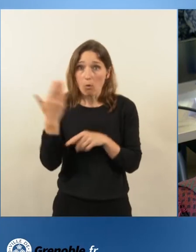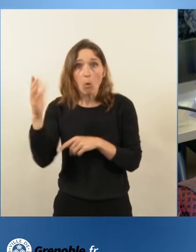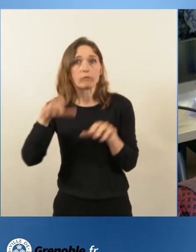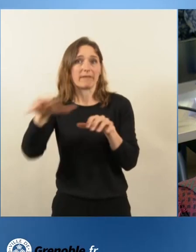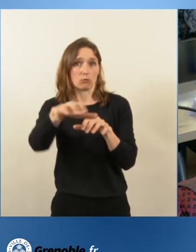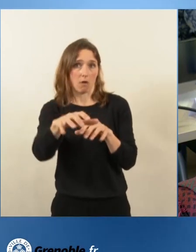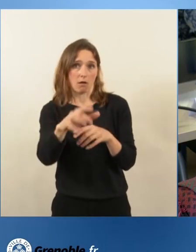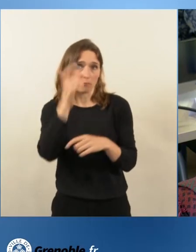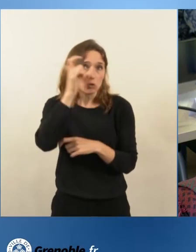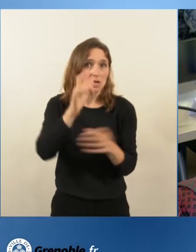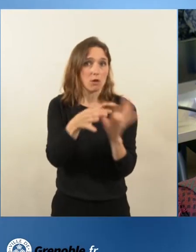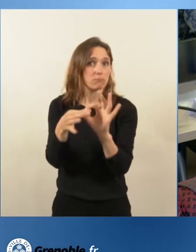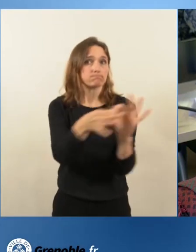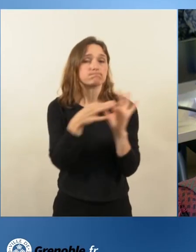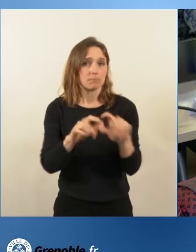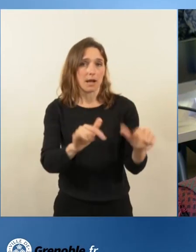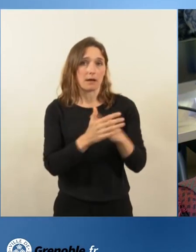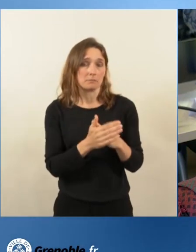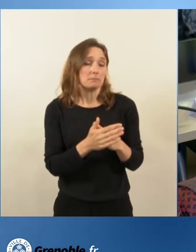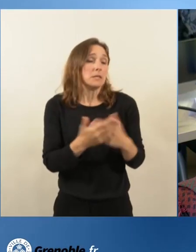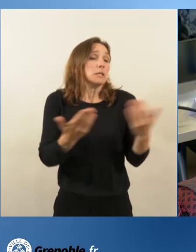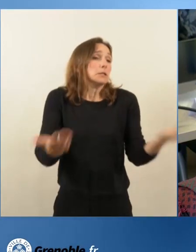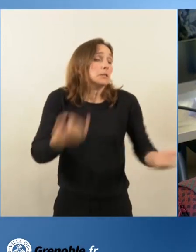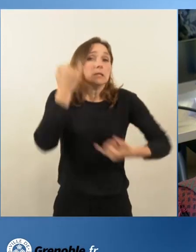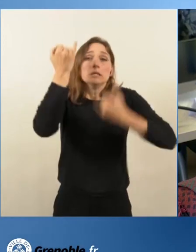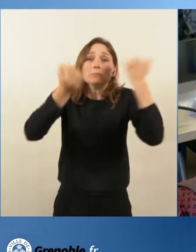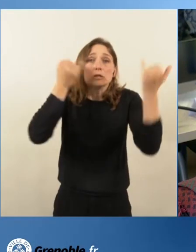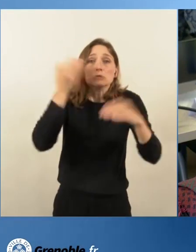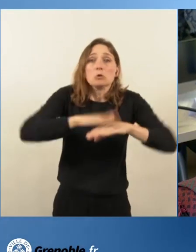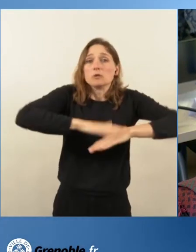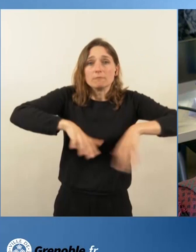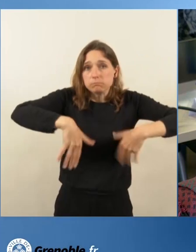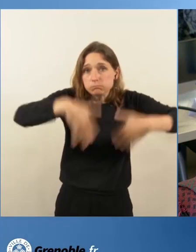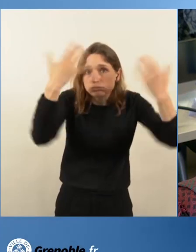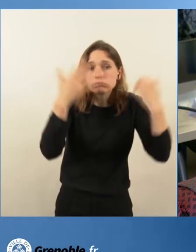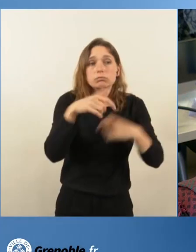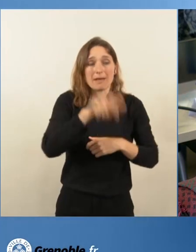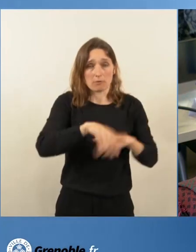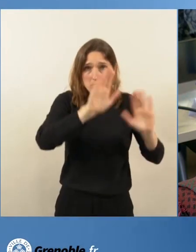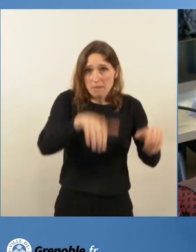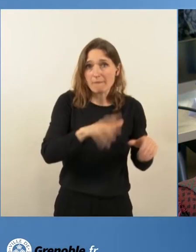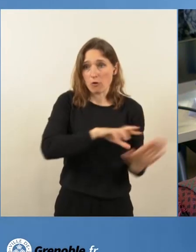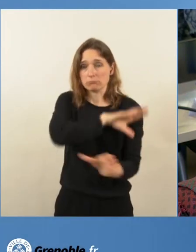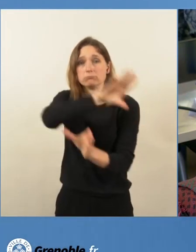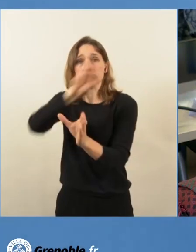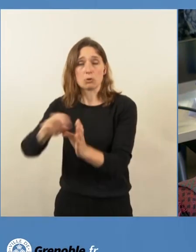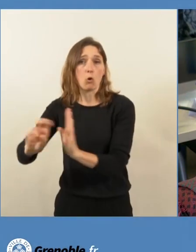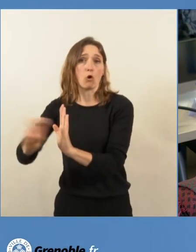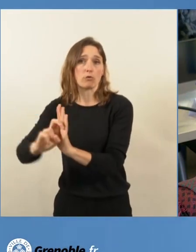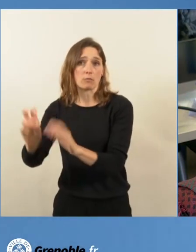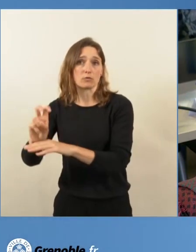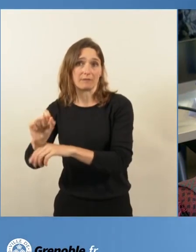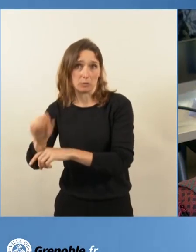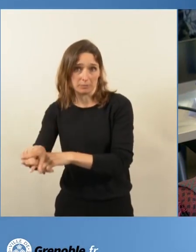pour autant si pour moult raisons cette personne a envie de s'inscrire au conservateur de Grenoble c'est possible je rappelle que le coût